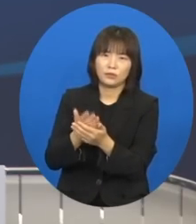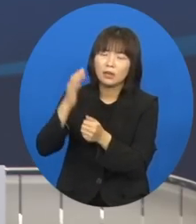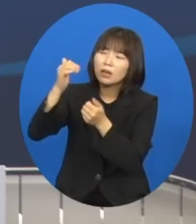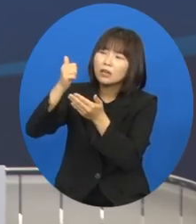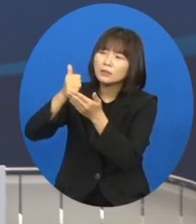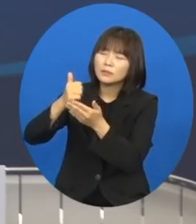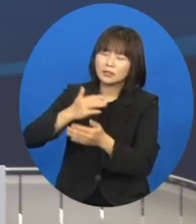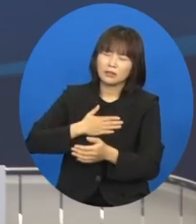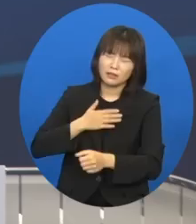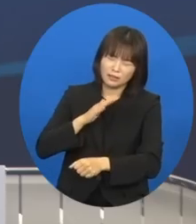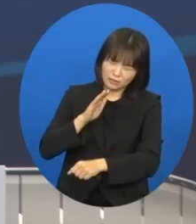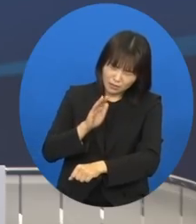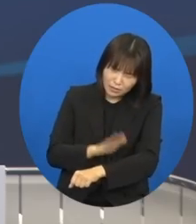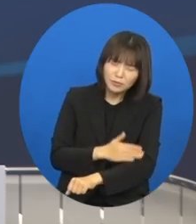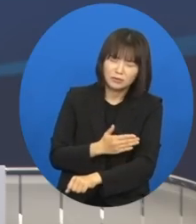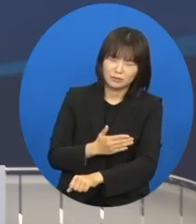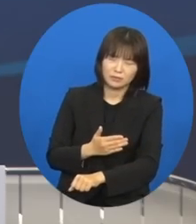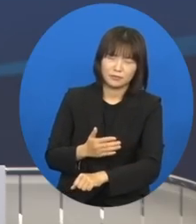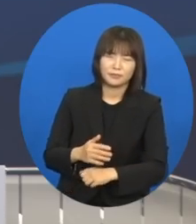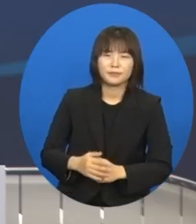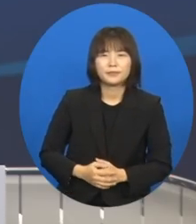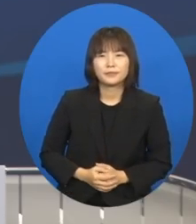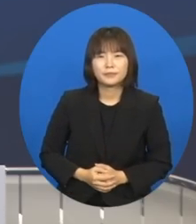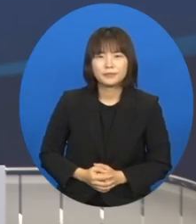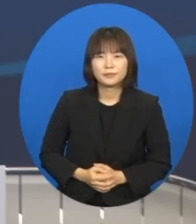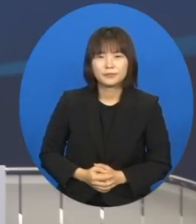하나님 제가 잘못했어요.